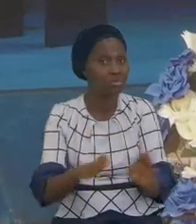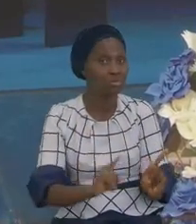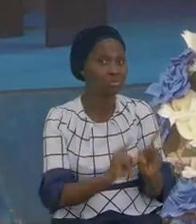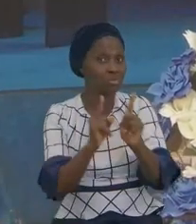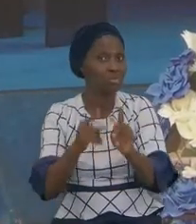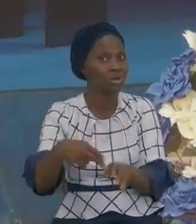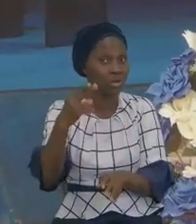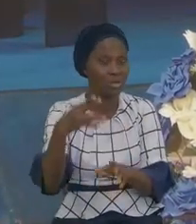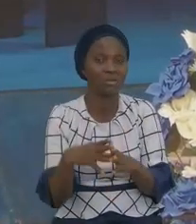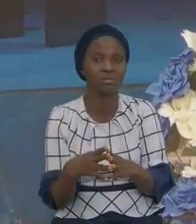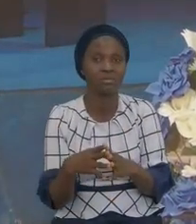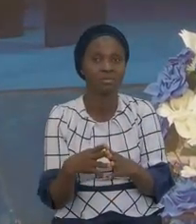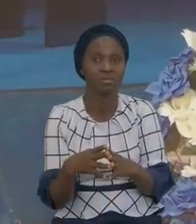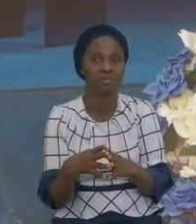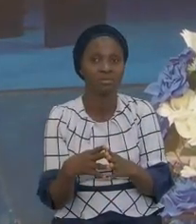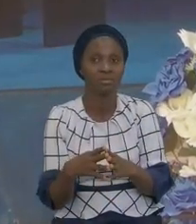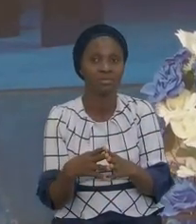Ils font trois pas devant.